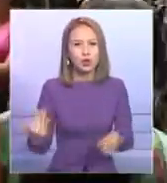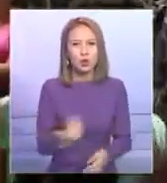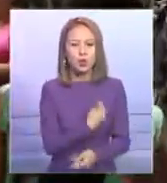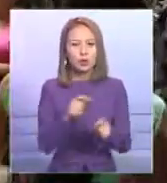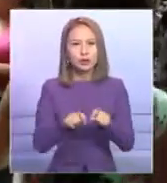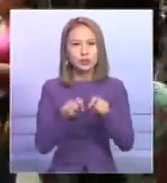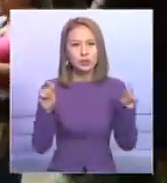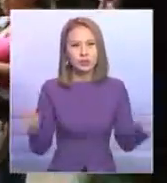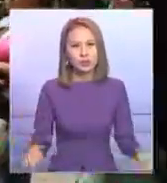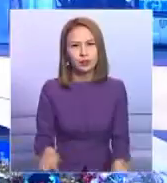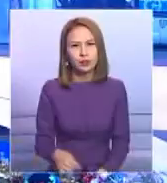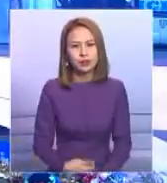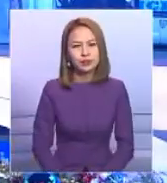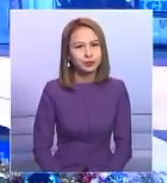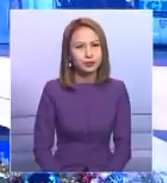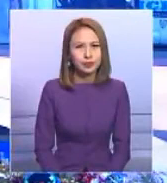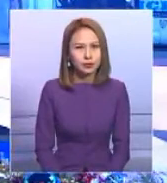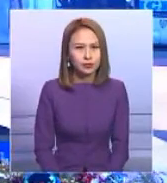құрған.